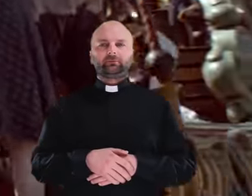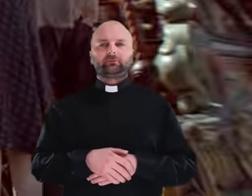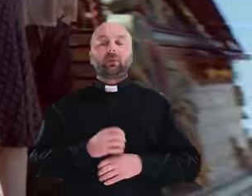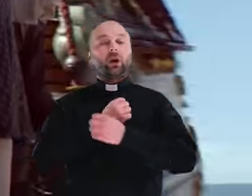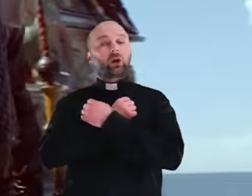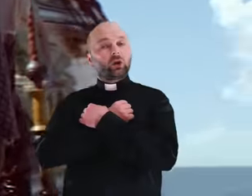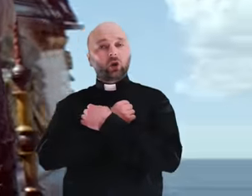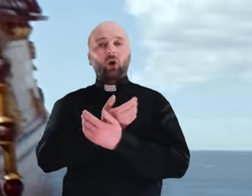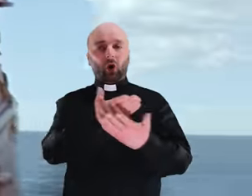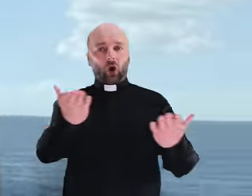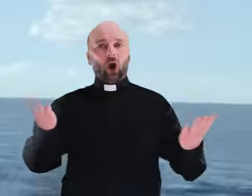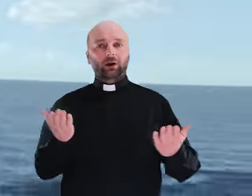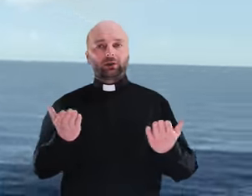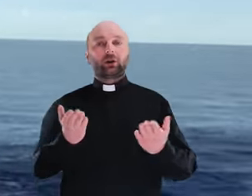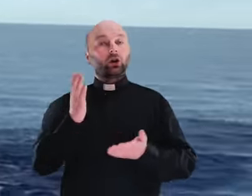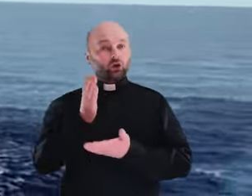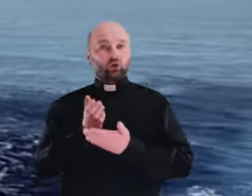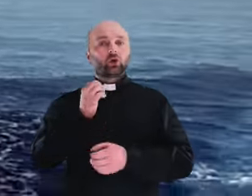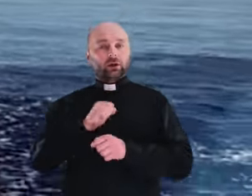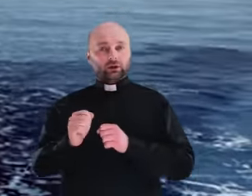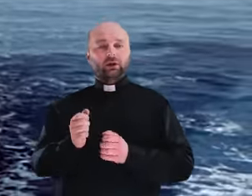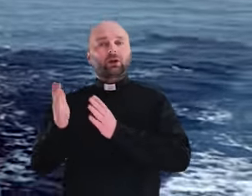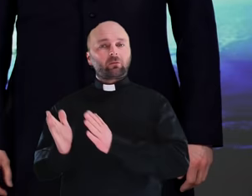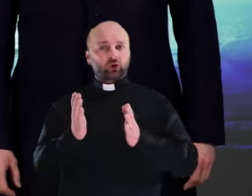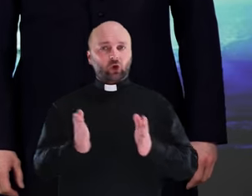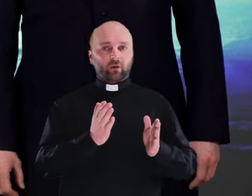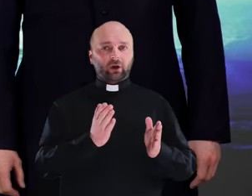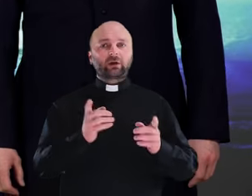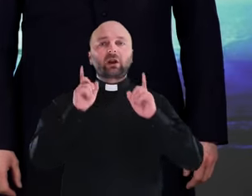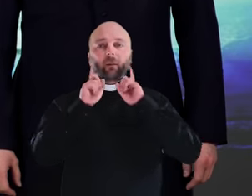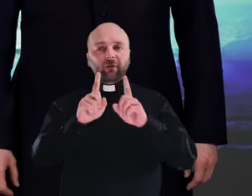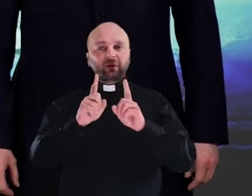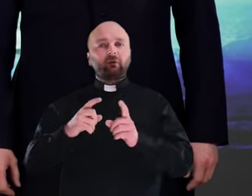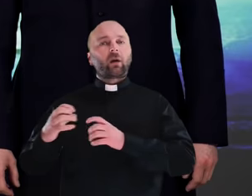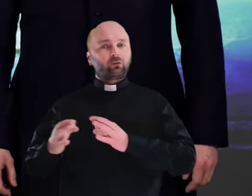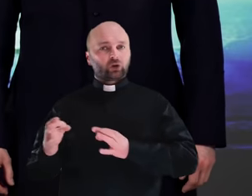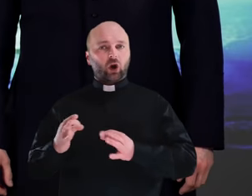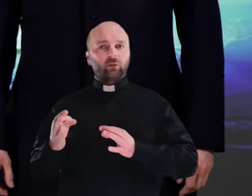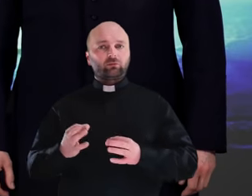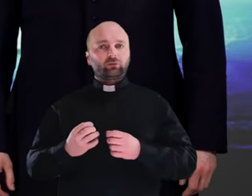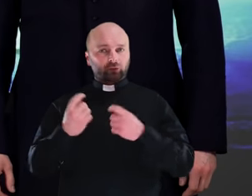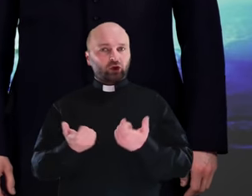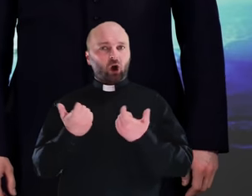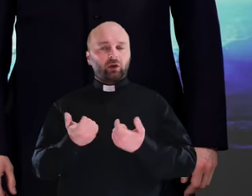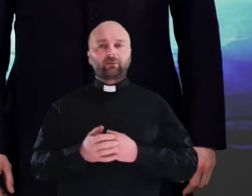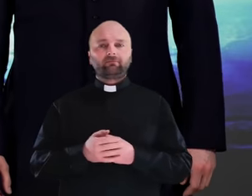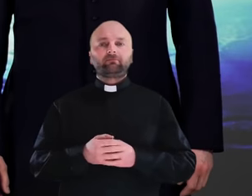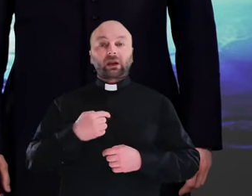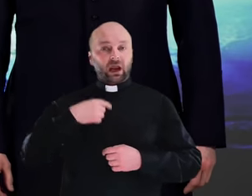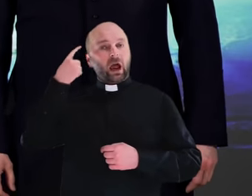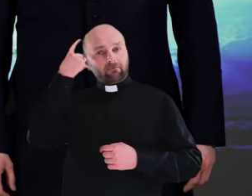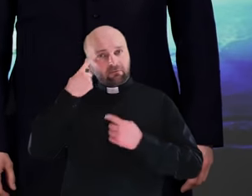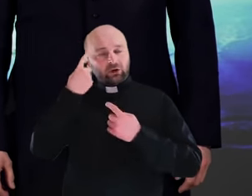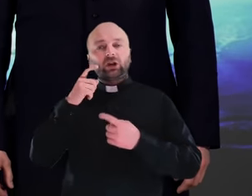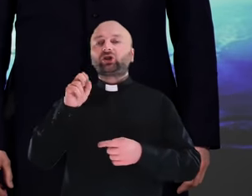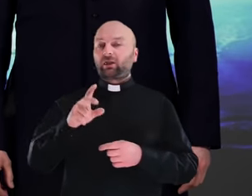Kochani, gotowi na prawdziwą przygodę? Mam nadzieję, że tak. I myślę, że po całym roku siedzenia w